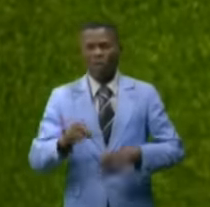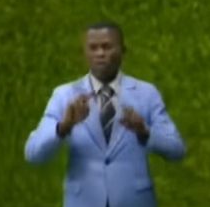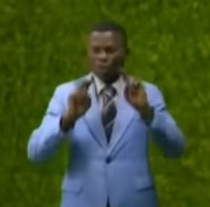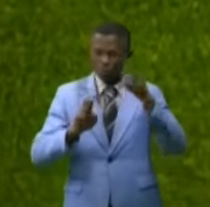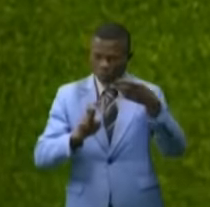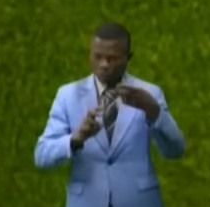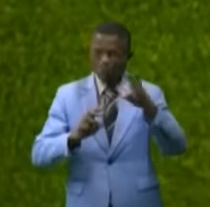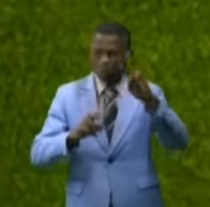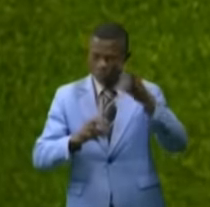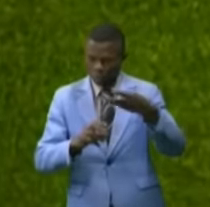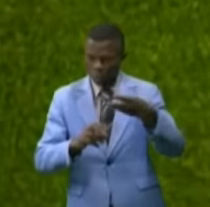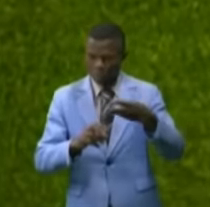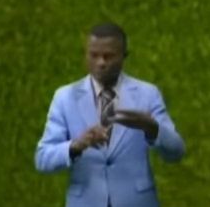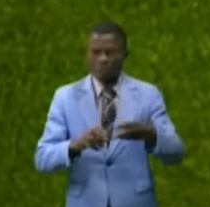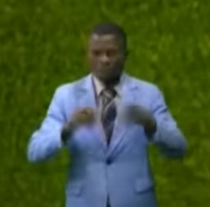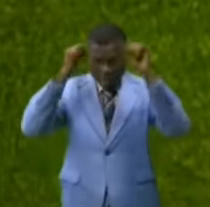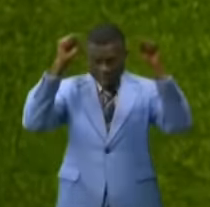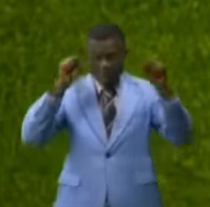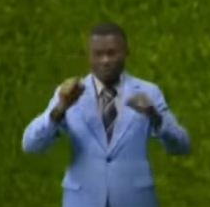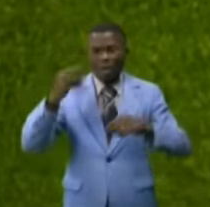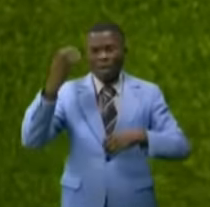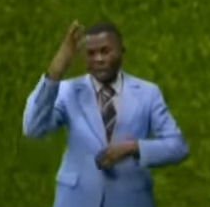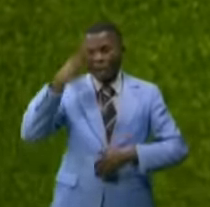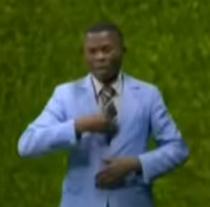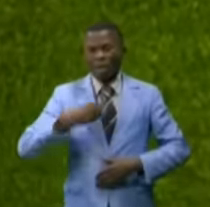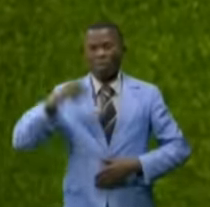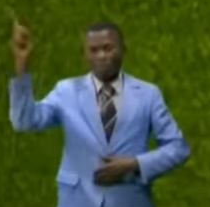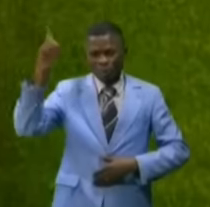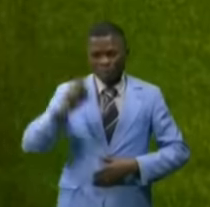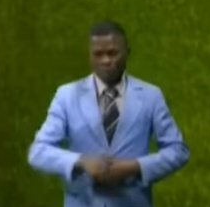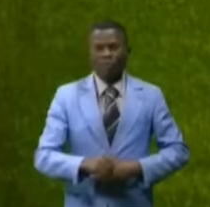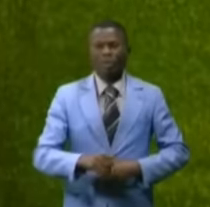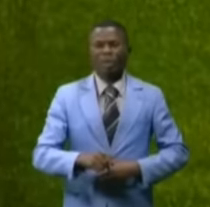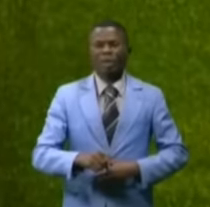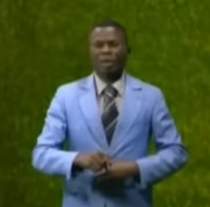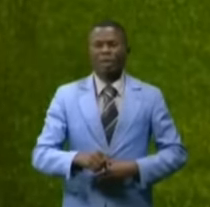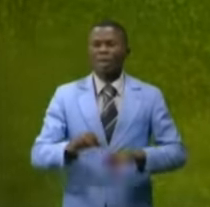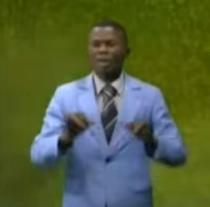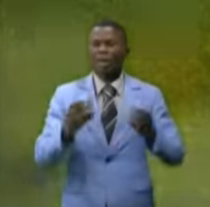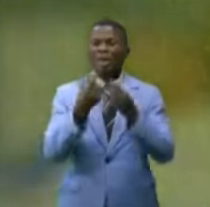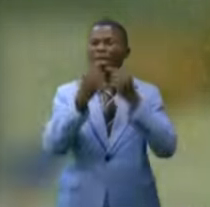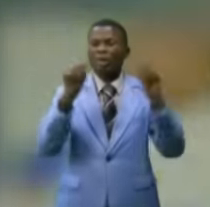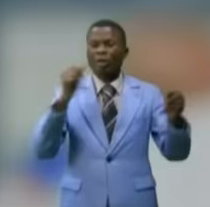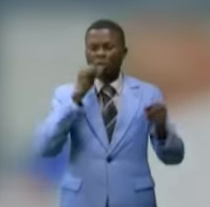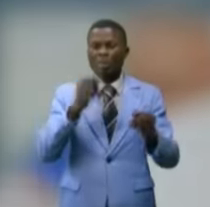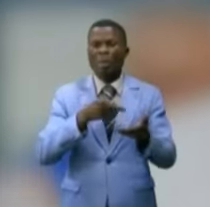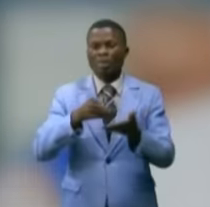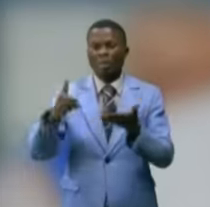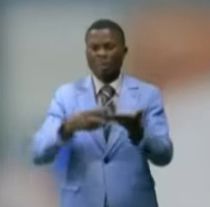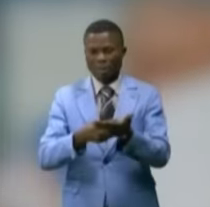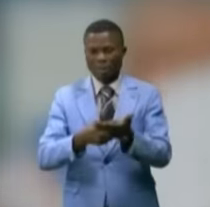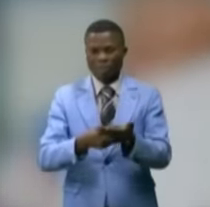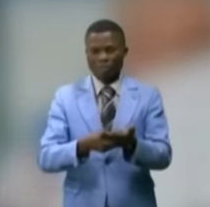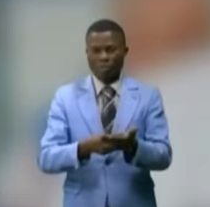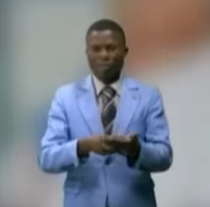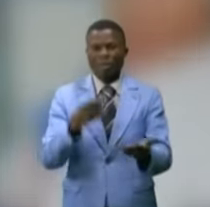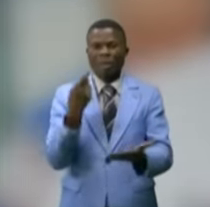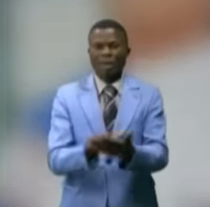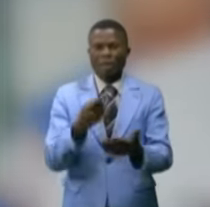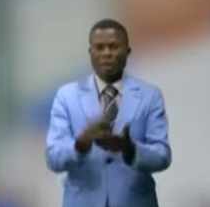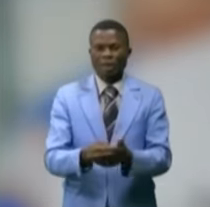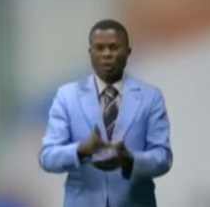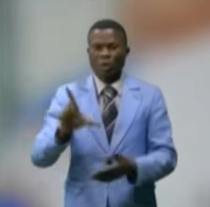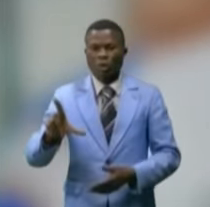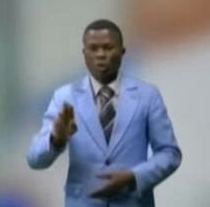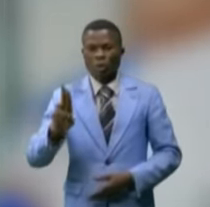Il y aura le président Laporta qui viendra, donc ce n'est pas donné à tout le monde, il faut des garanties, des certitudes. Ça ne sera pas gratuit, c'est ce qui est sûr. Trésor Lolo ici. Nous avons